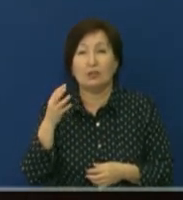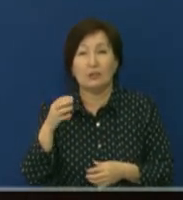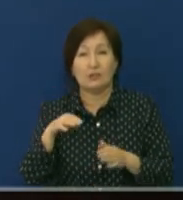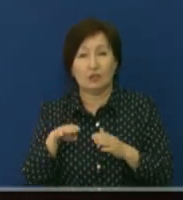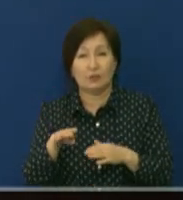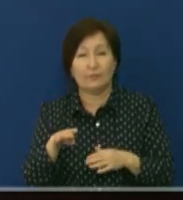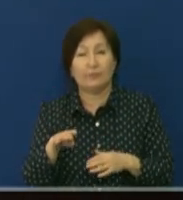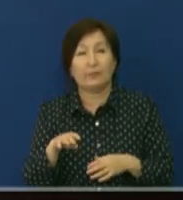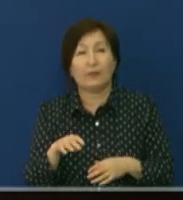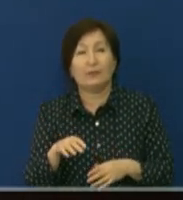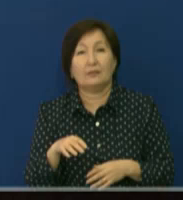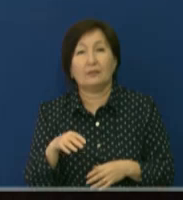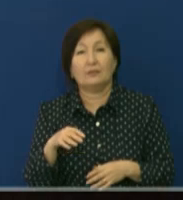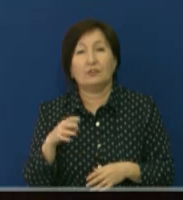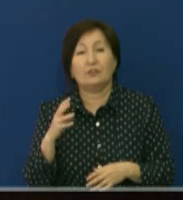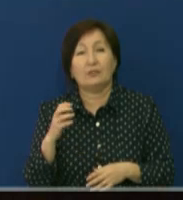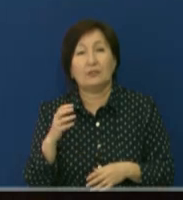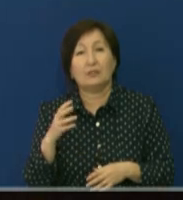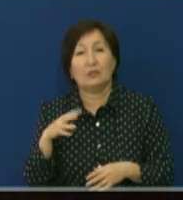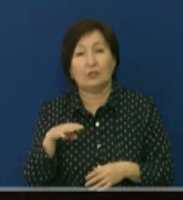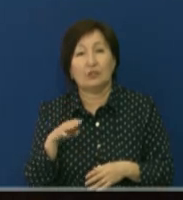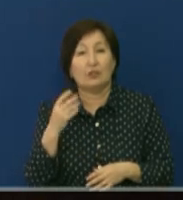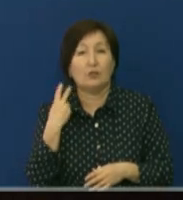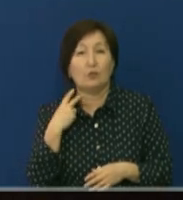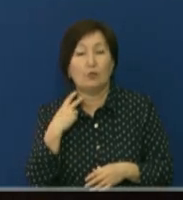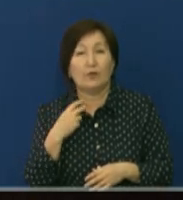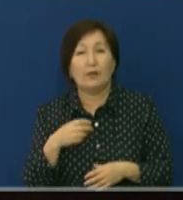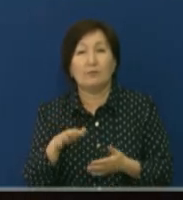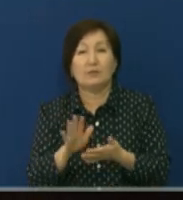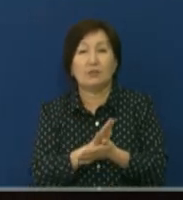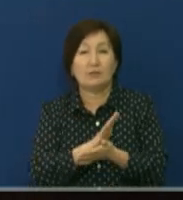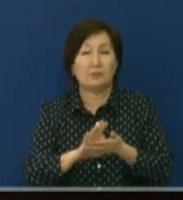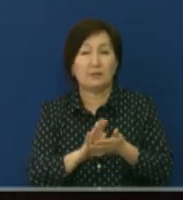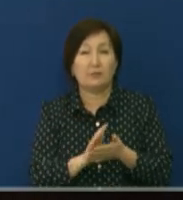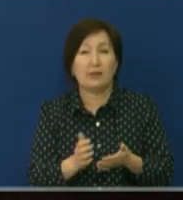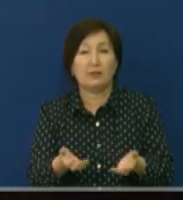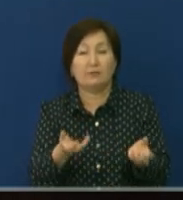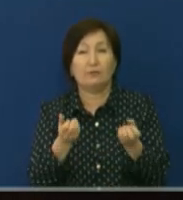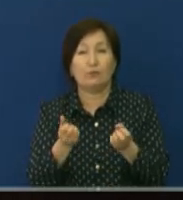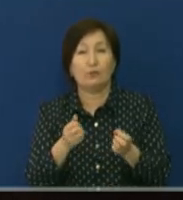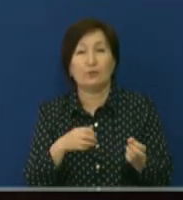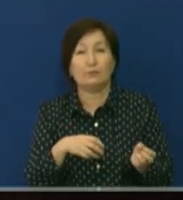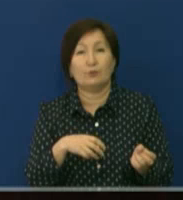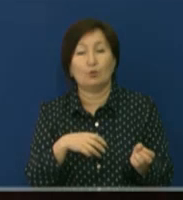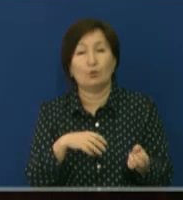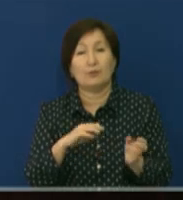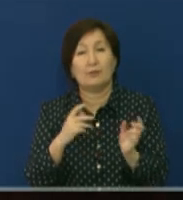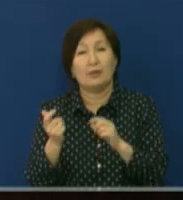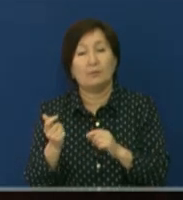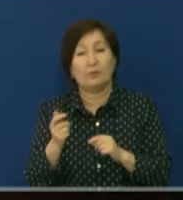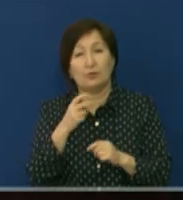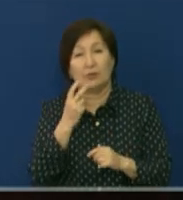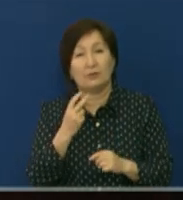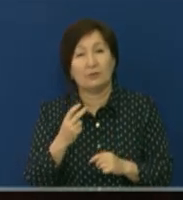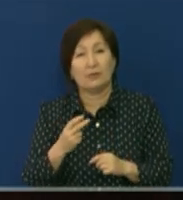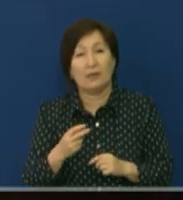них 230000 долгов мы сейчас бесплатно вывозим все скрывают долги прячут людей много живут квартирантов один человек